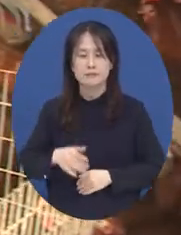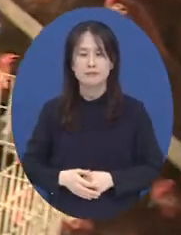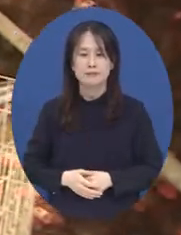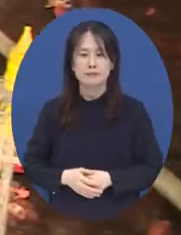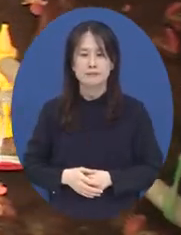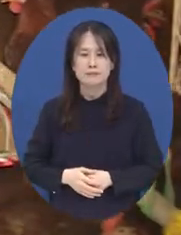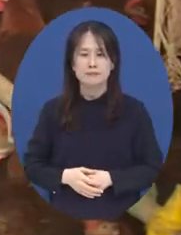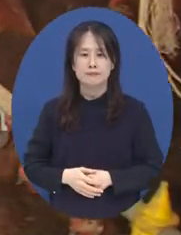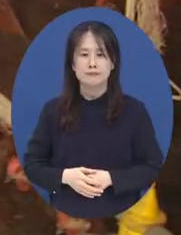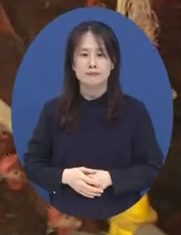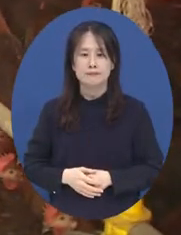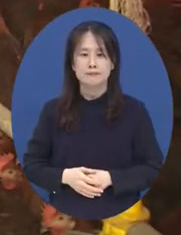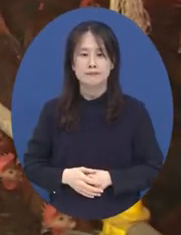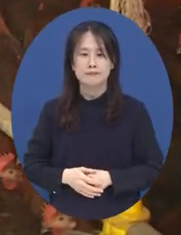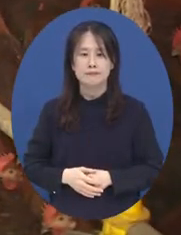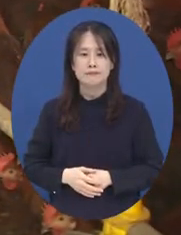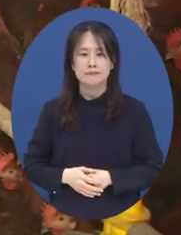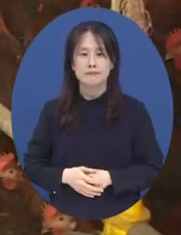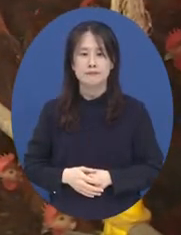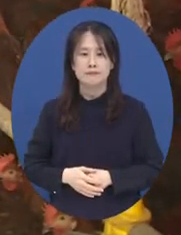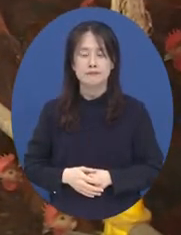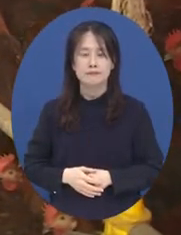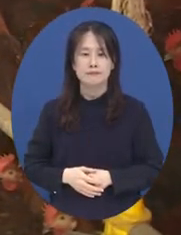tv 최창수 입니다